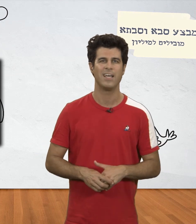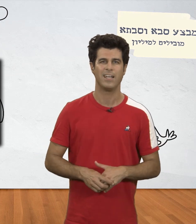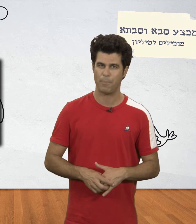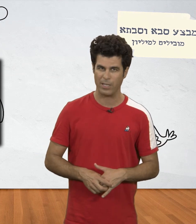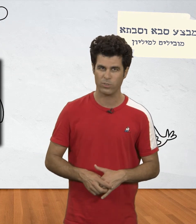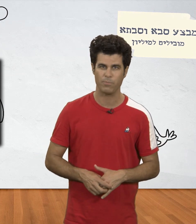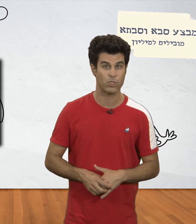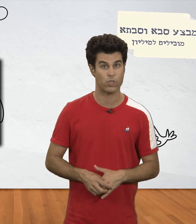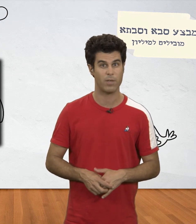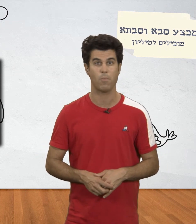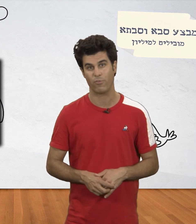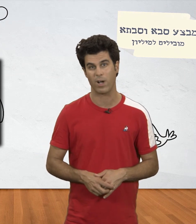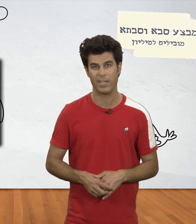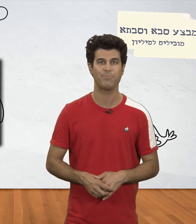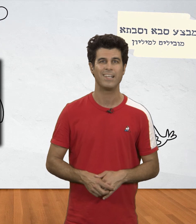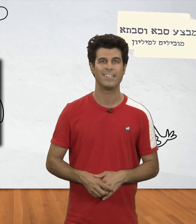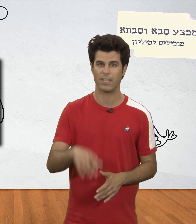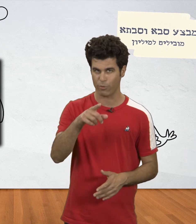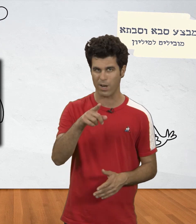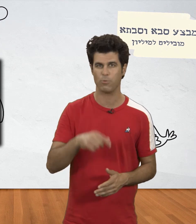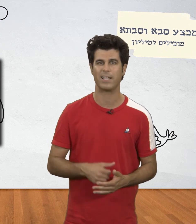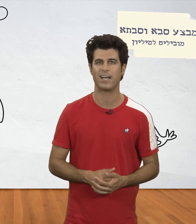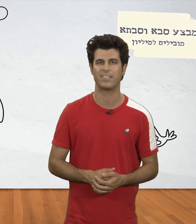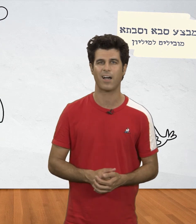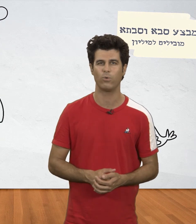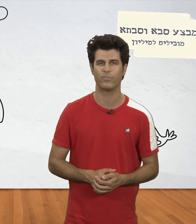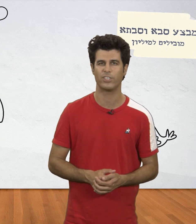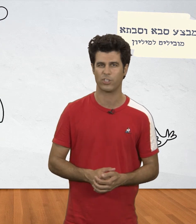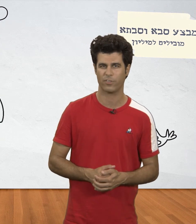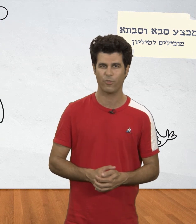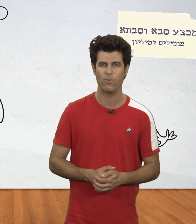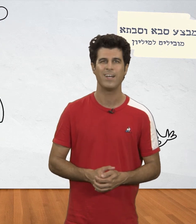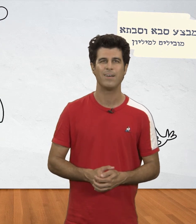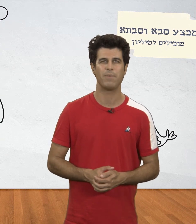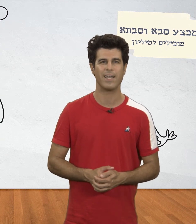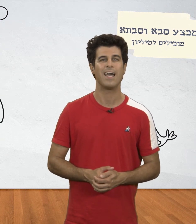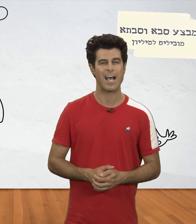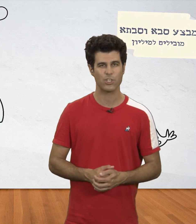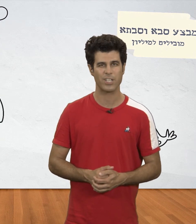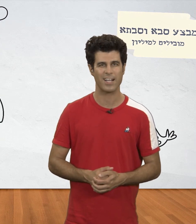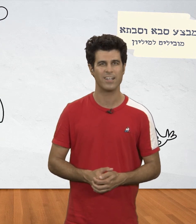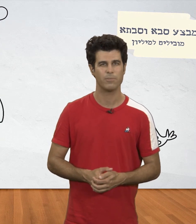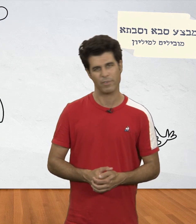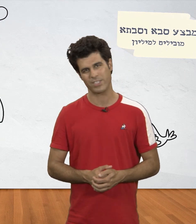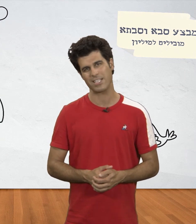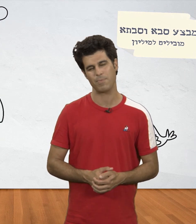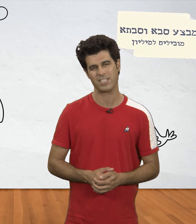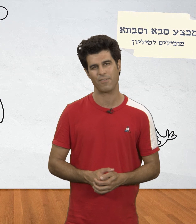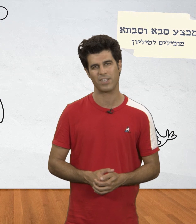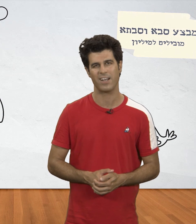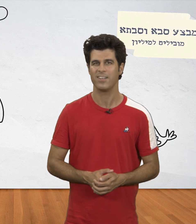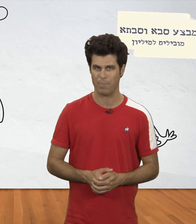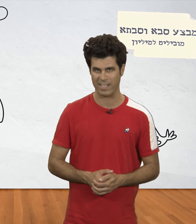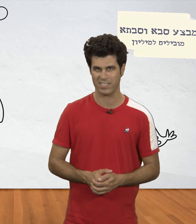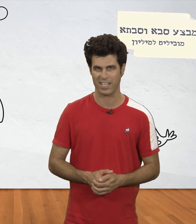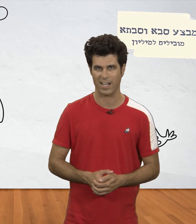רעיונות לפעילות עם קשישים ומבוגרים. תדווחו לנו באתר התחרות ותשתתפו בהשטג מבצע סבא